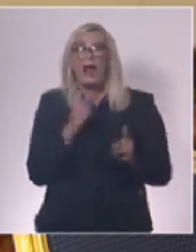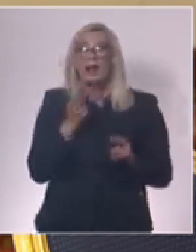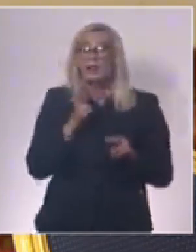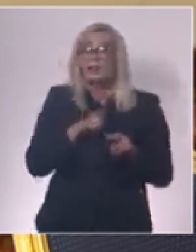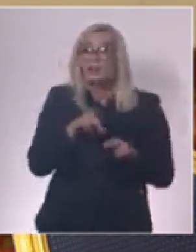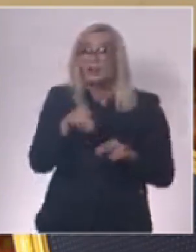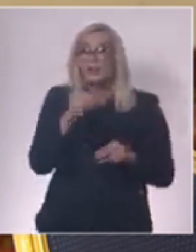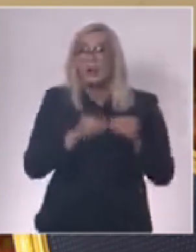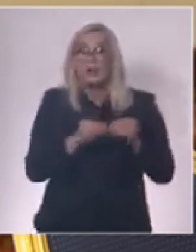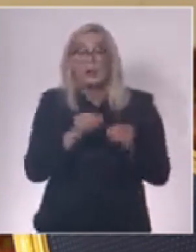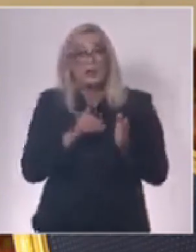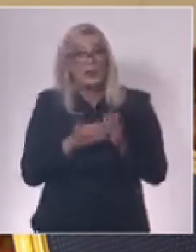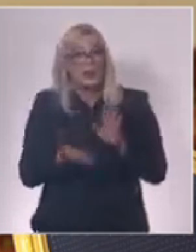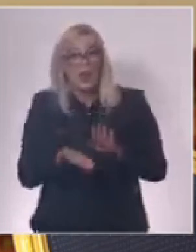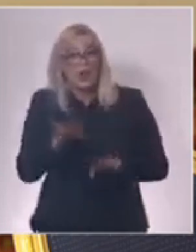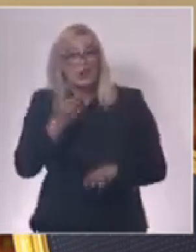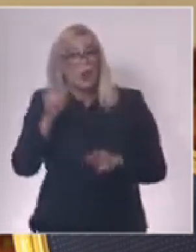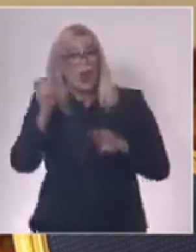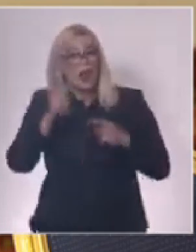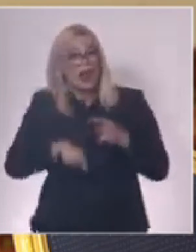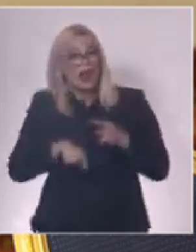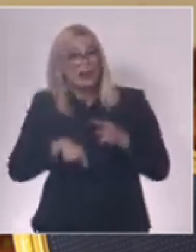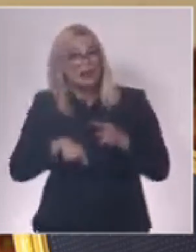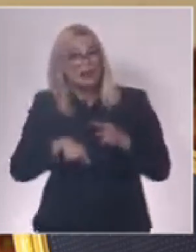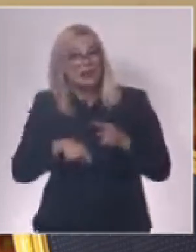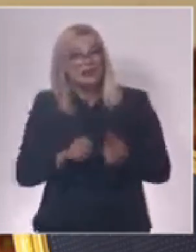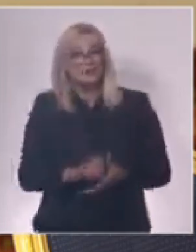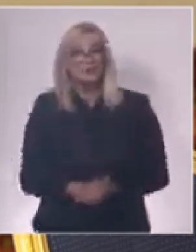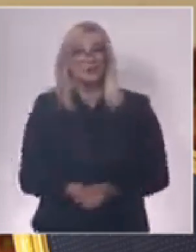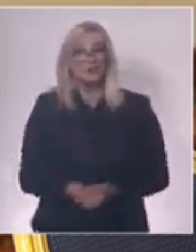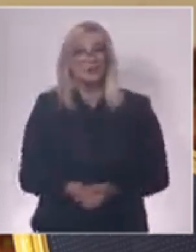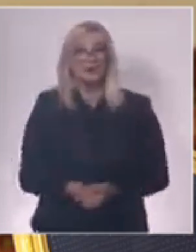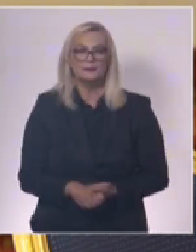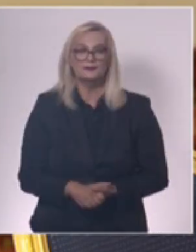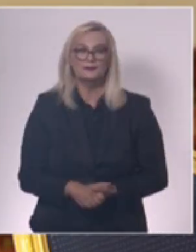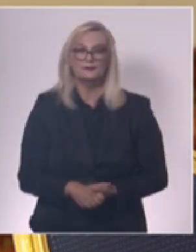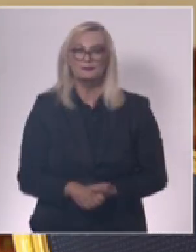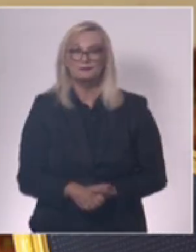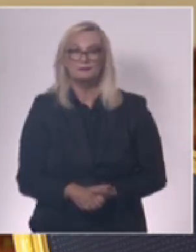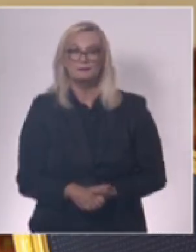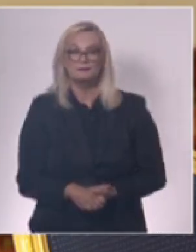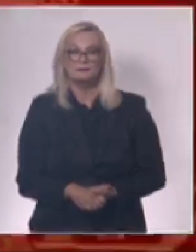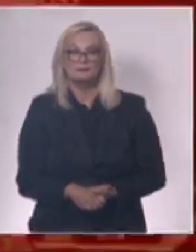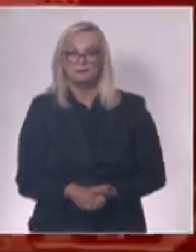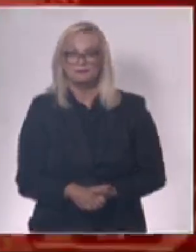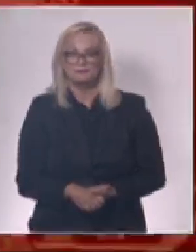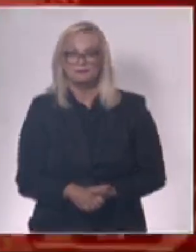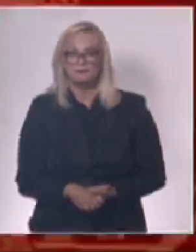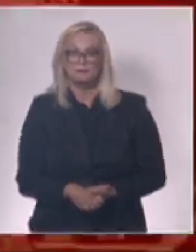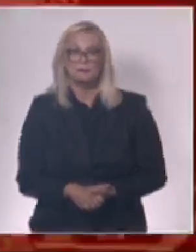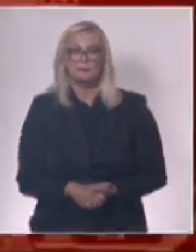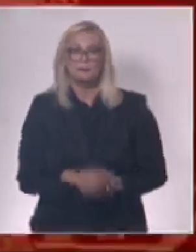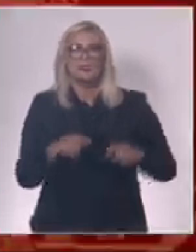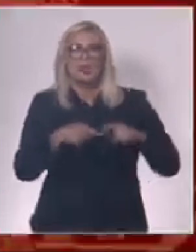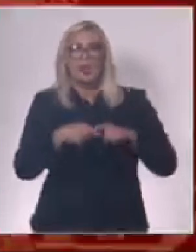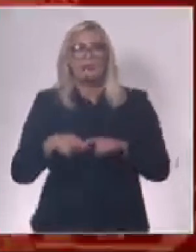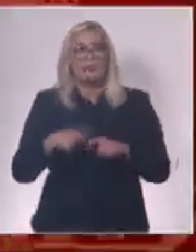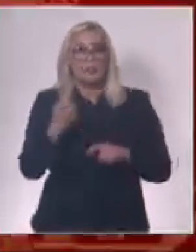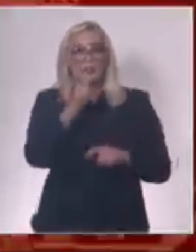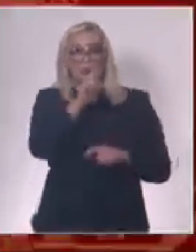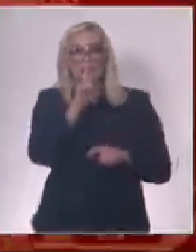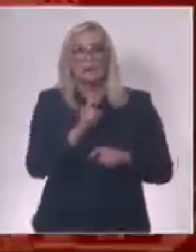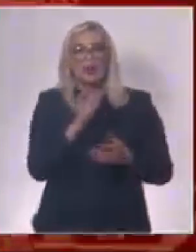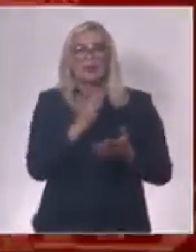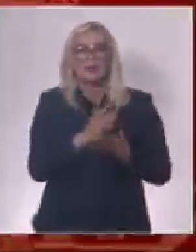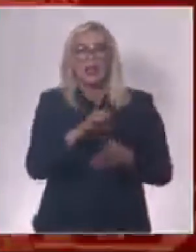да се зголемат казните, да се казнува повеќе, има ли чаре за тоа? Поврзано со првото прашање,